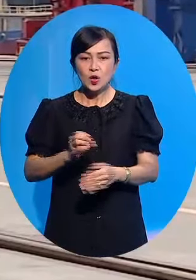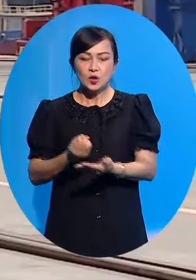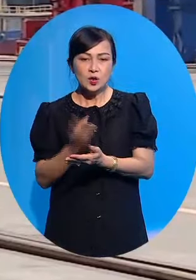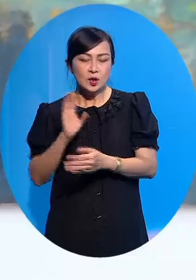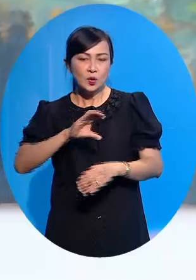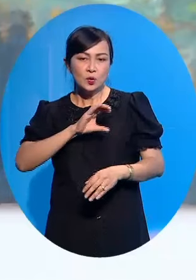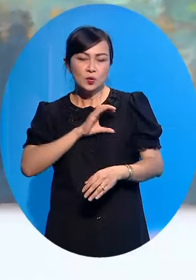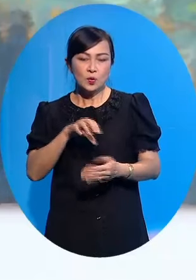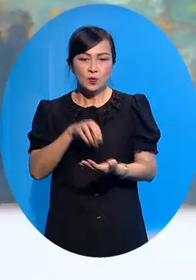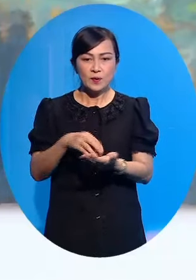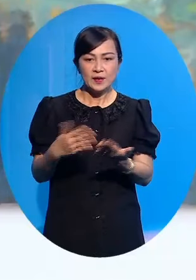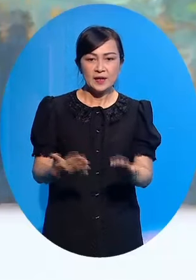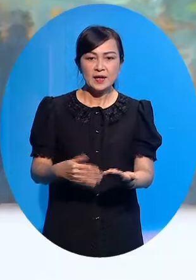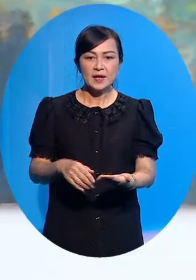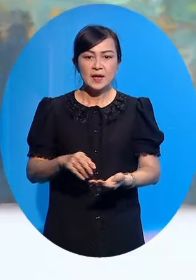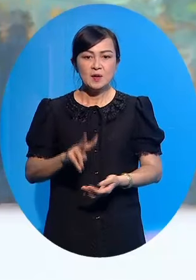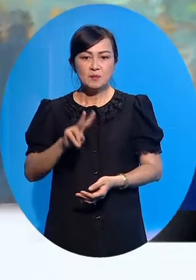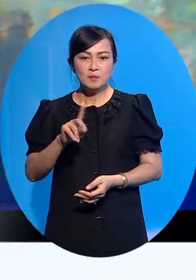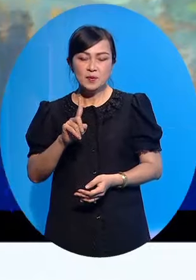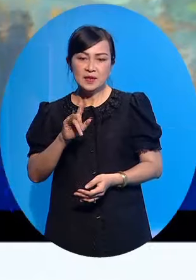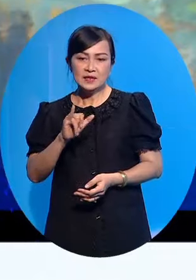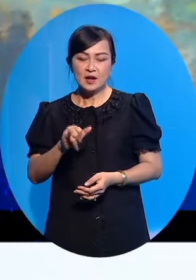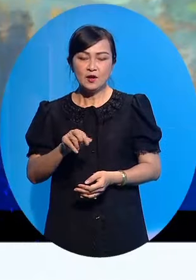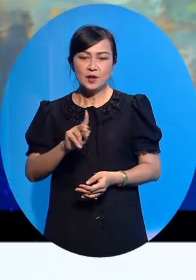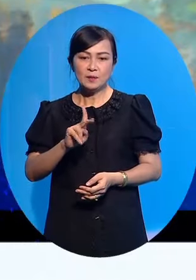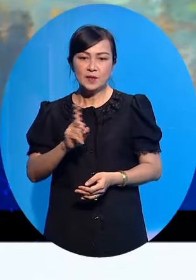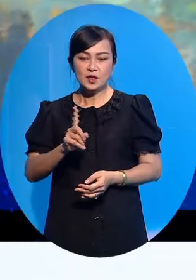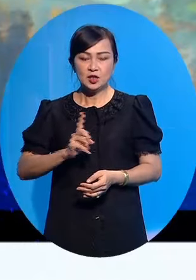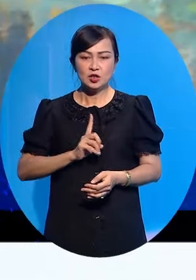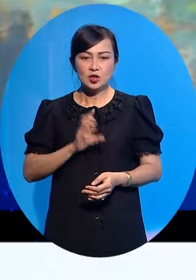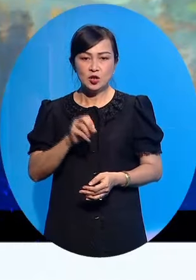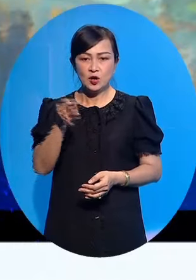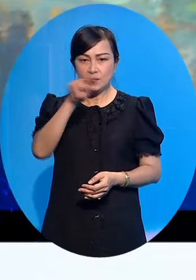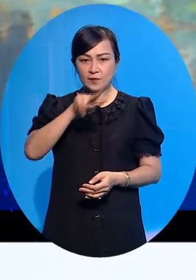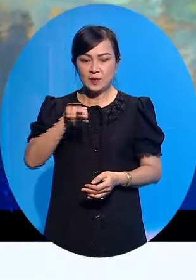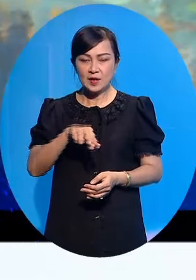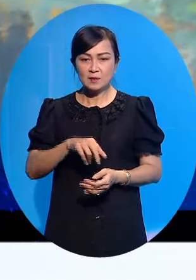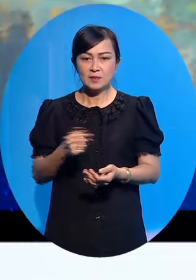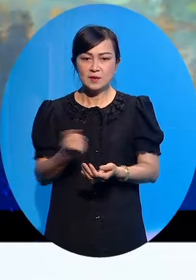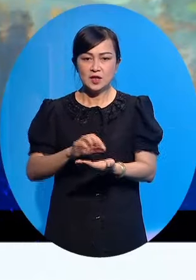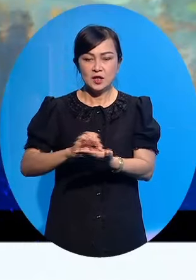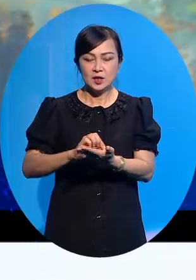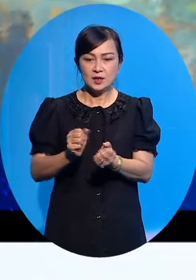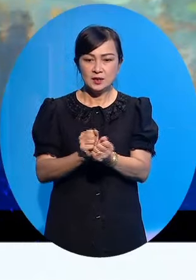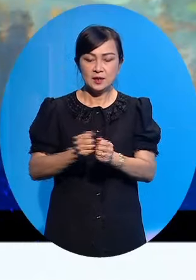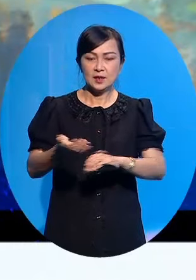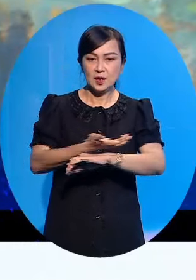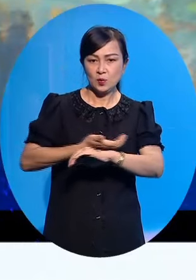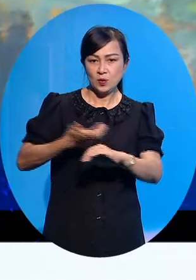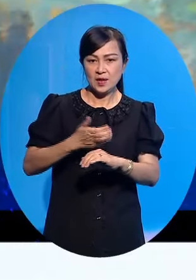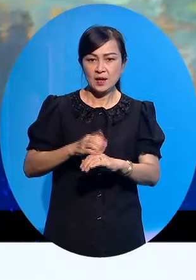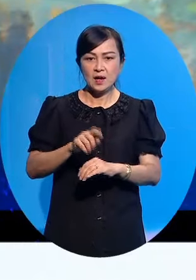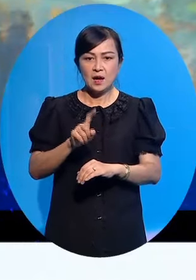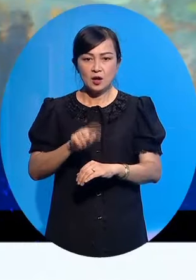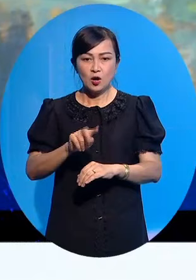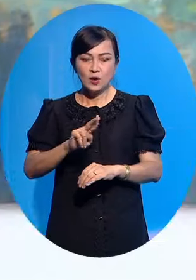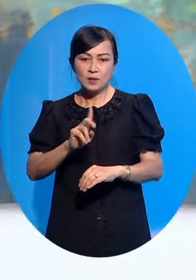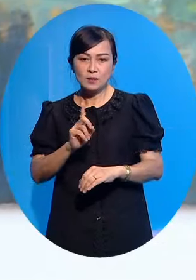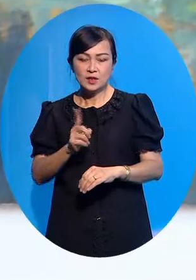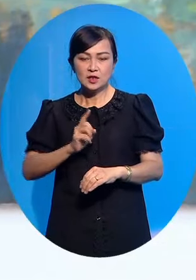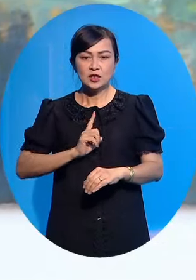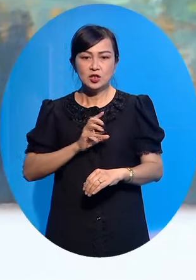này. Với 16 cái hiệp định thương mại tự do mà Việt Nam đã được ký kết với các nước, trong đó có hiệp định